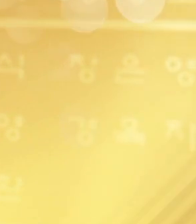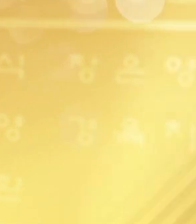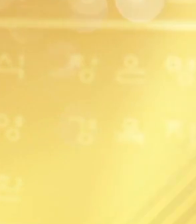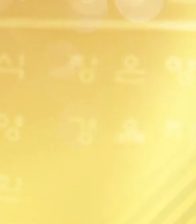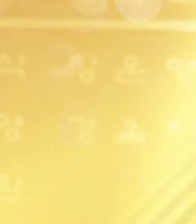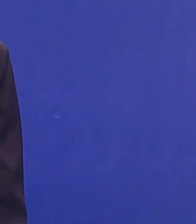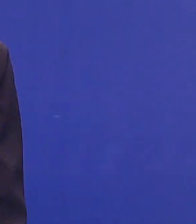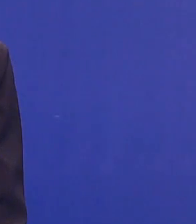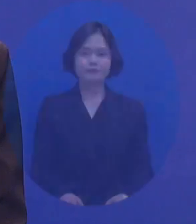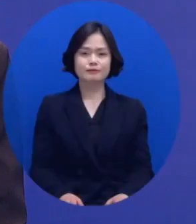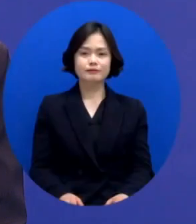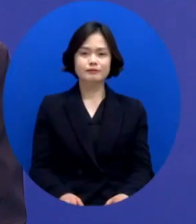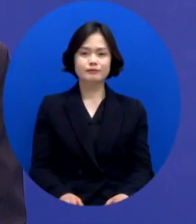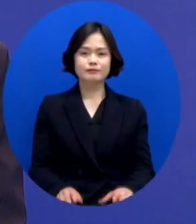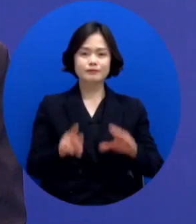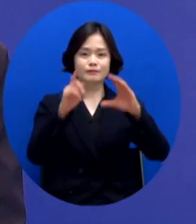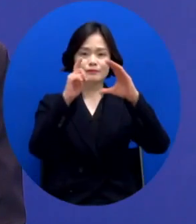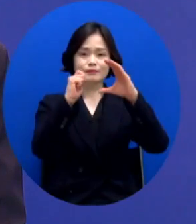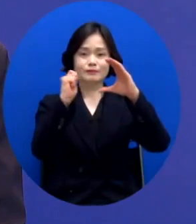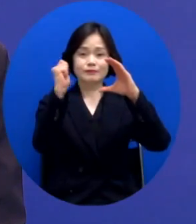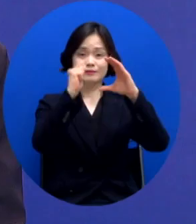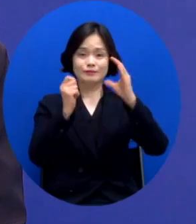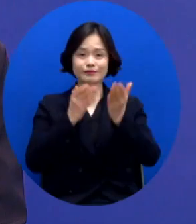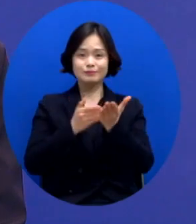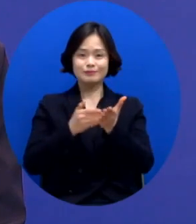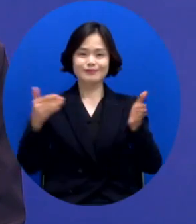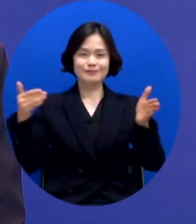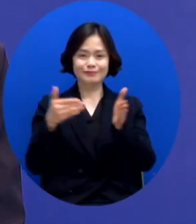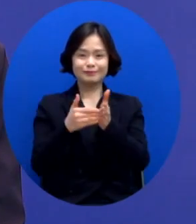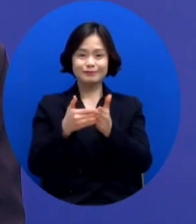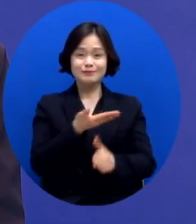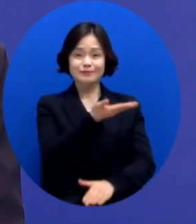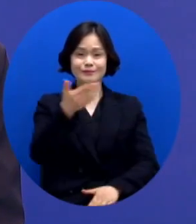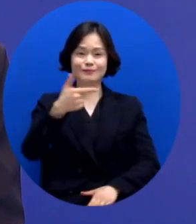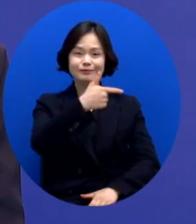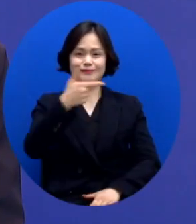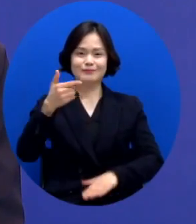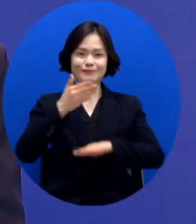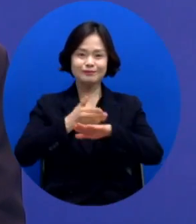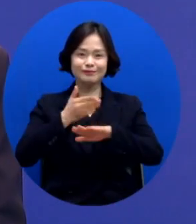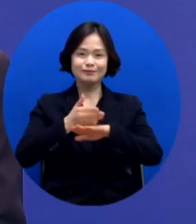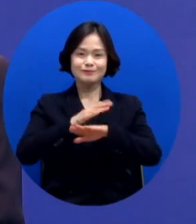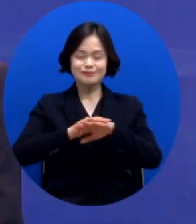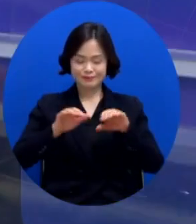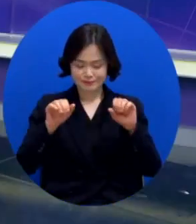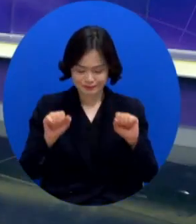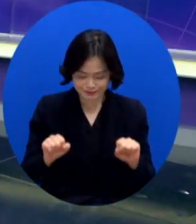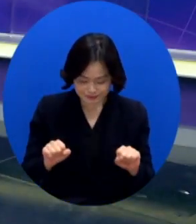시티에스 뉴스 오늘 순서 여기까지입니다. 시청해주신 여러분 고맙습니다.